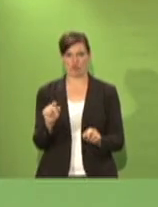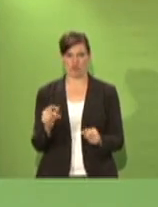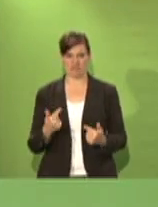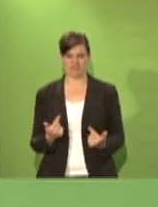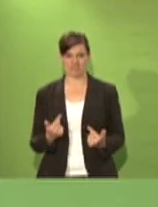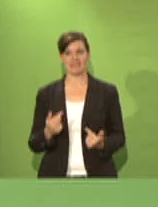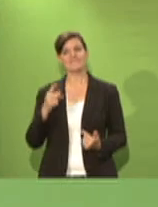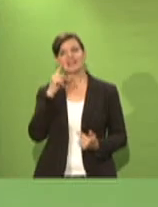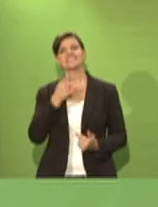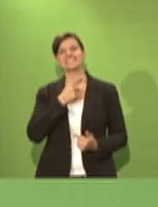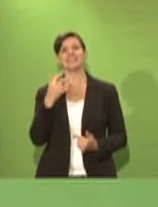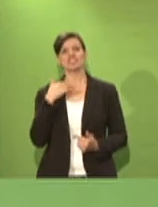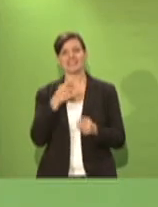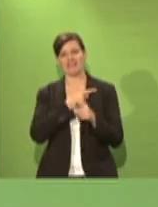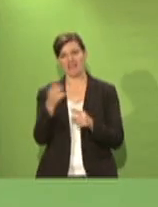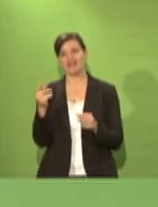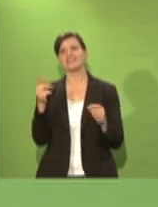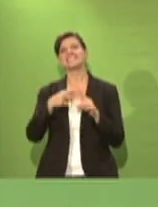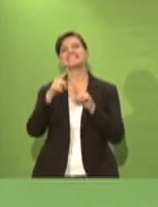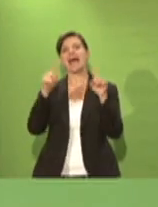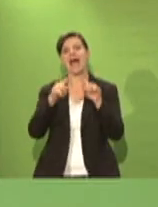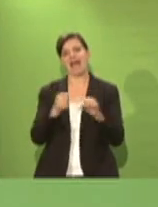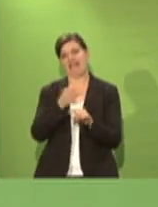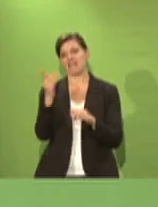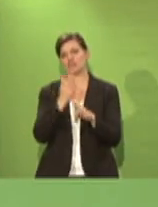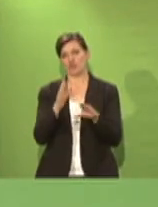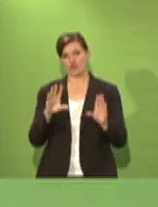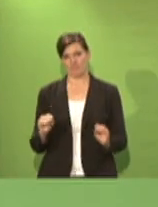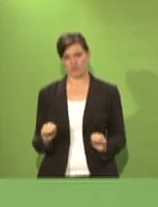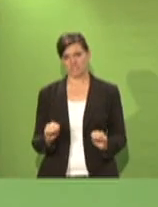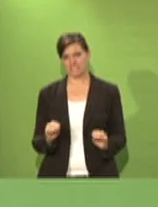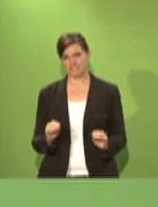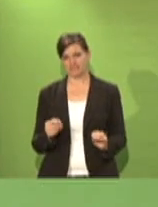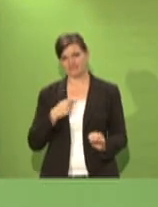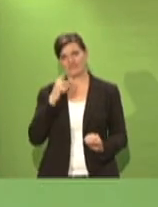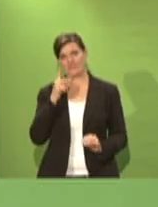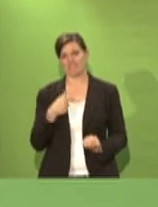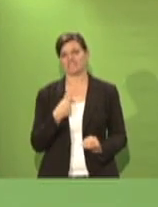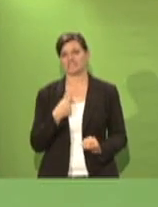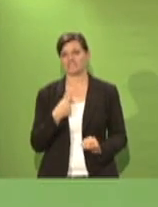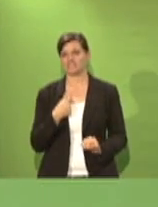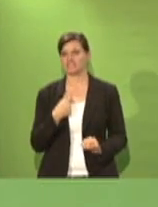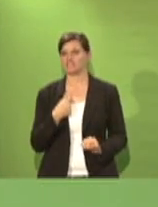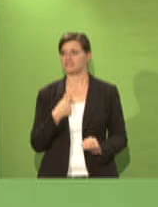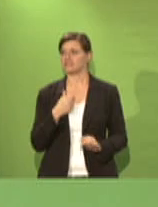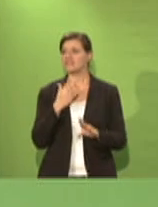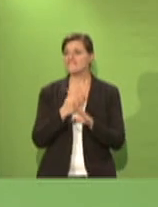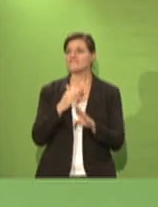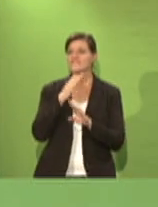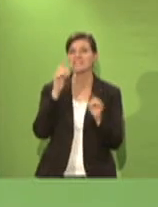den Genderstar schon benutzen. Auch hier wurde ganz viel schon mit dem Sternchen